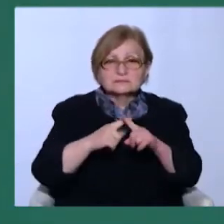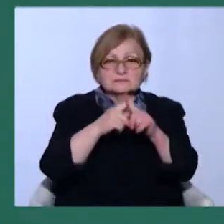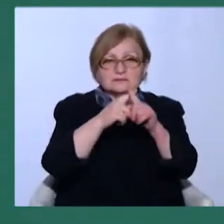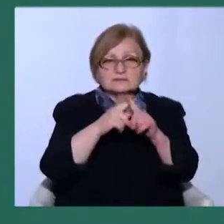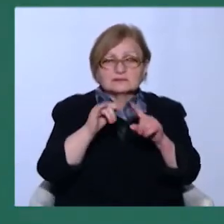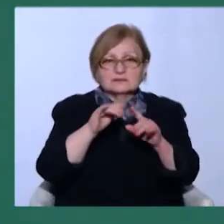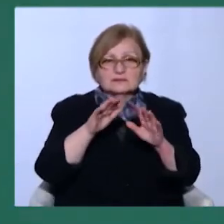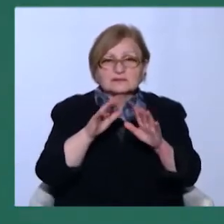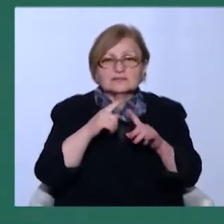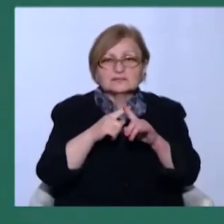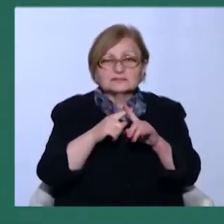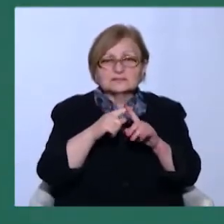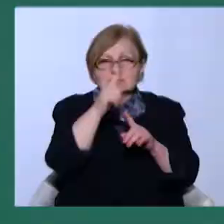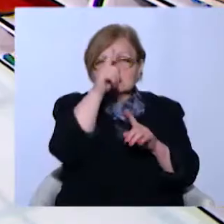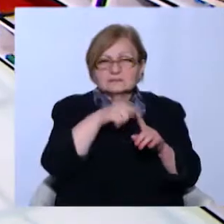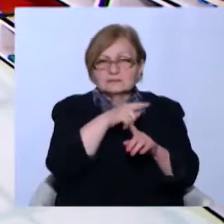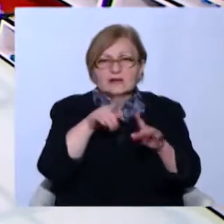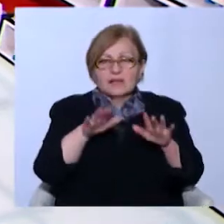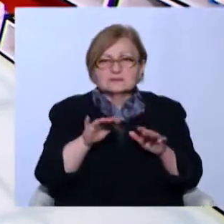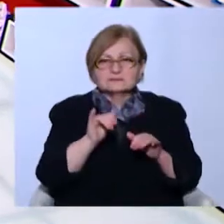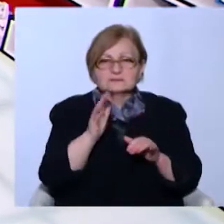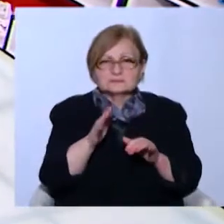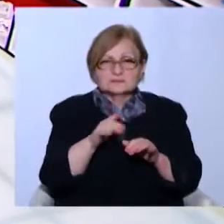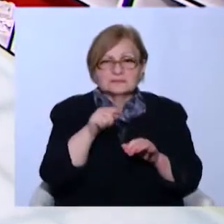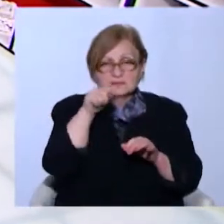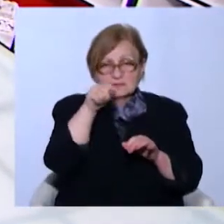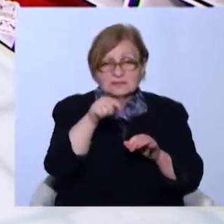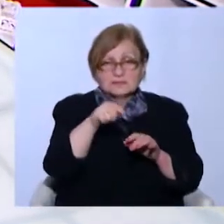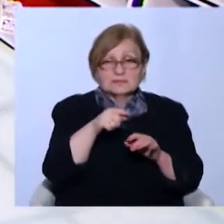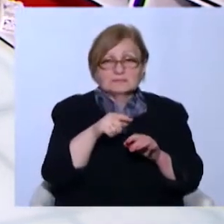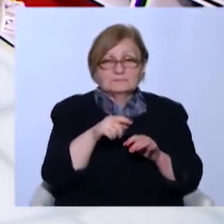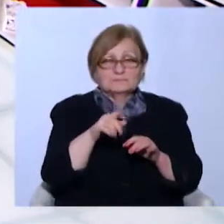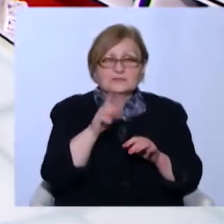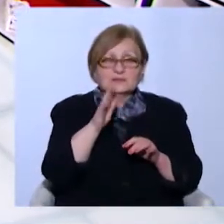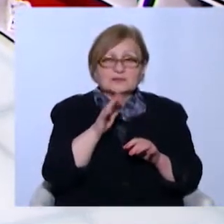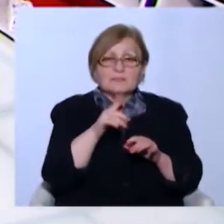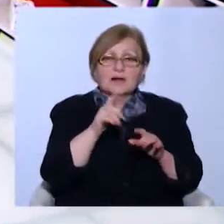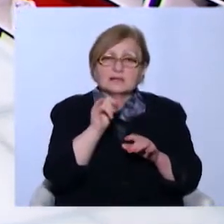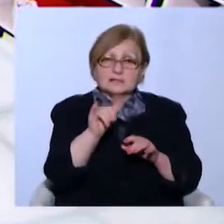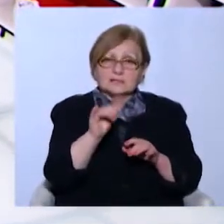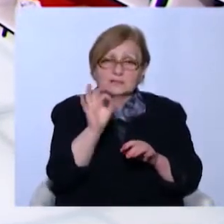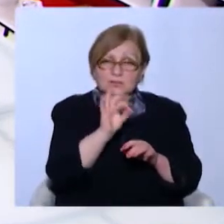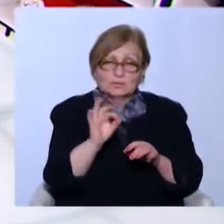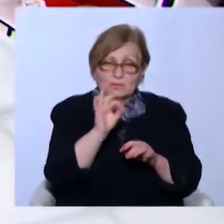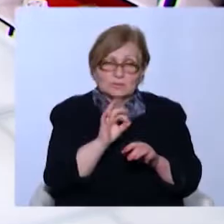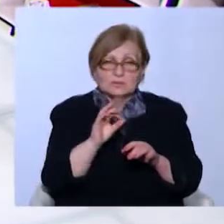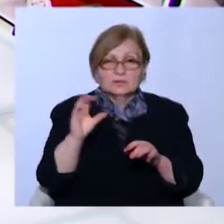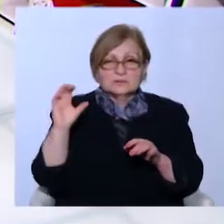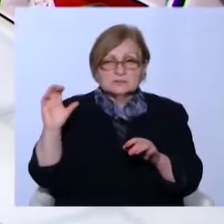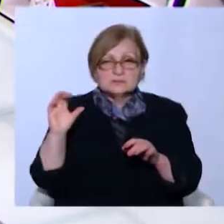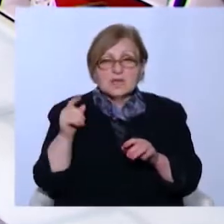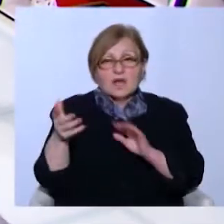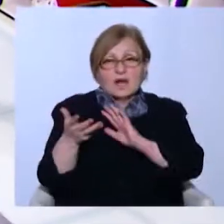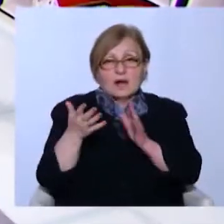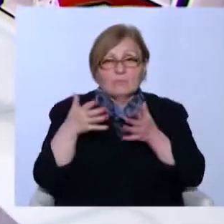წრფეები X-ღერთს, სადაც გადაკვეთს წრფე, იქ Y უნდა ავიღოთ 0 და შესაბამისად C წერტილის კოორდინატები